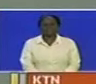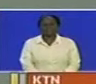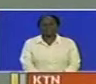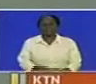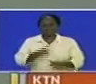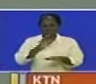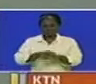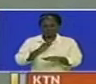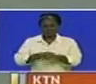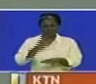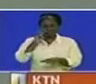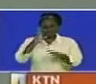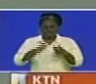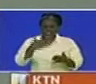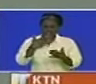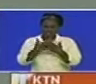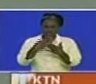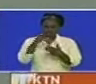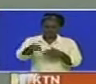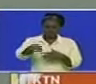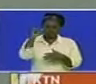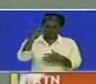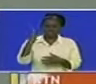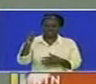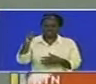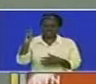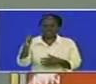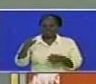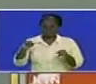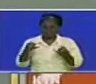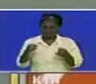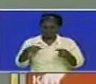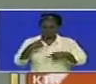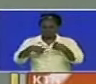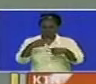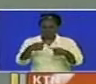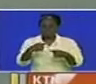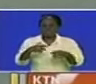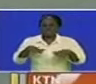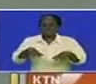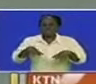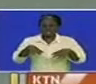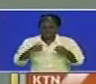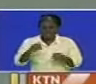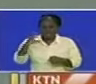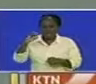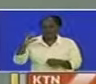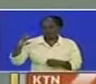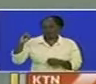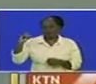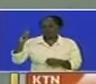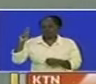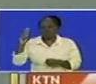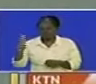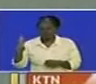Barabara kabisa mtazamaji, shukran kwa kuchagua KTN. Leo tunaendelea na taarifa zaidi. Katibu mkuu wa muungano wa wafanyikazi nchini KOTU